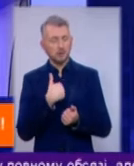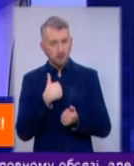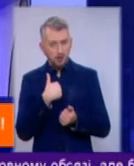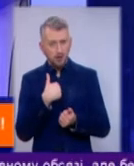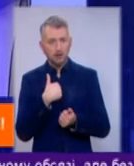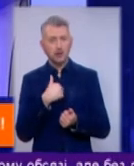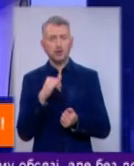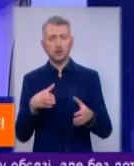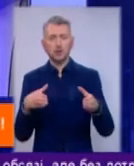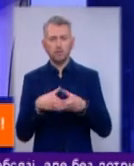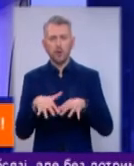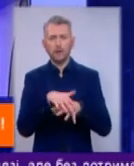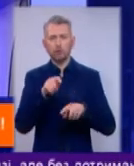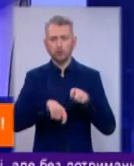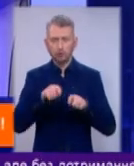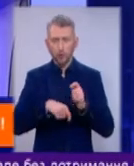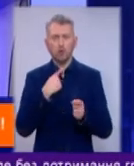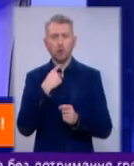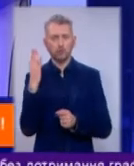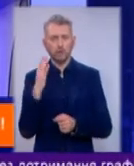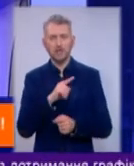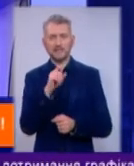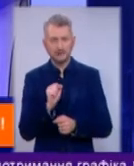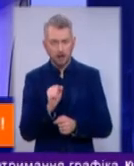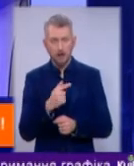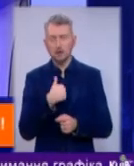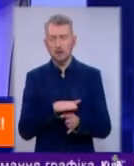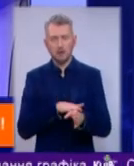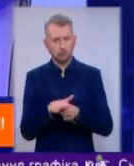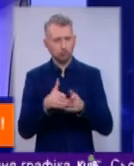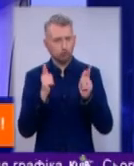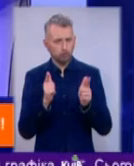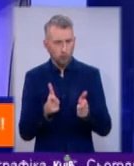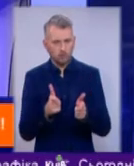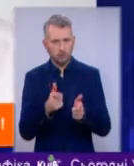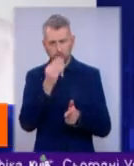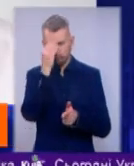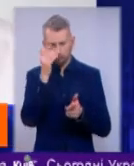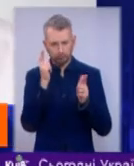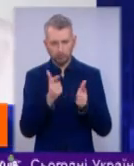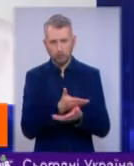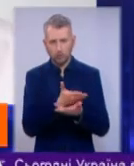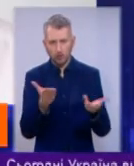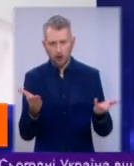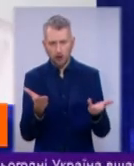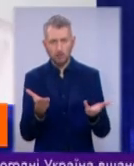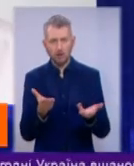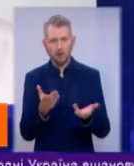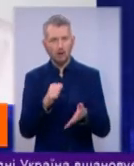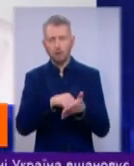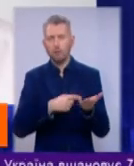наша група народного контролю, ми голосували за, я абсолютно згоден, повністю підтримую власне